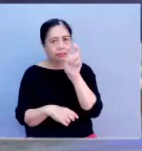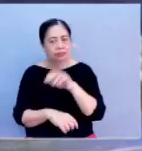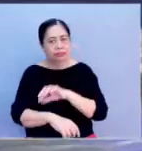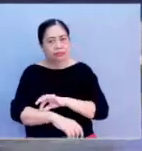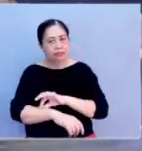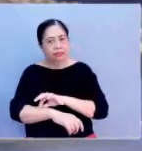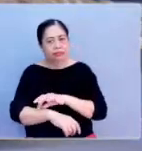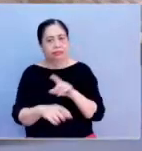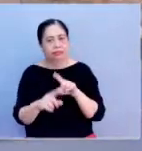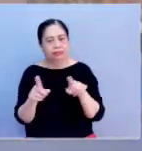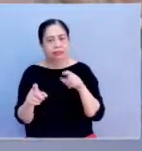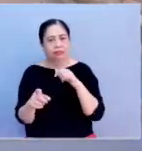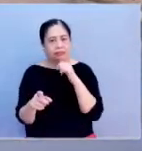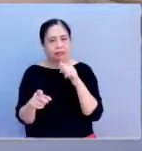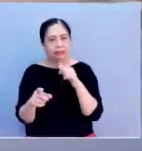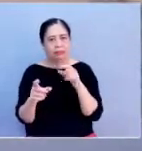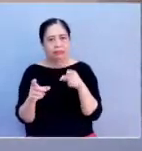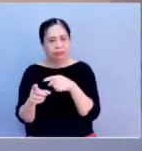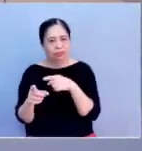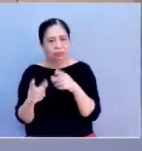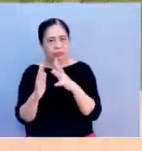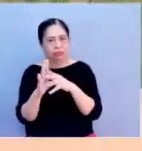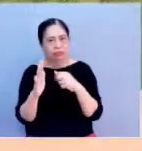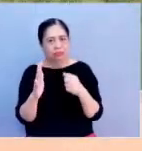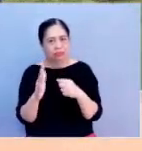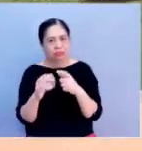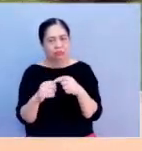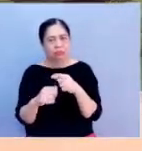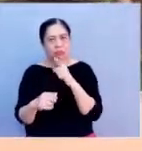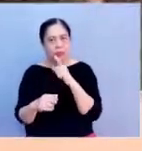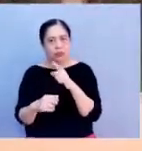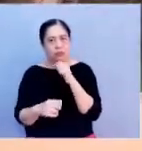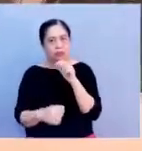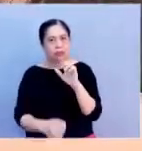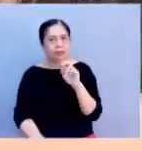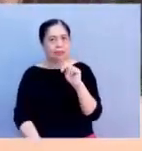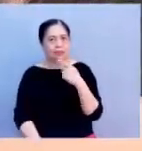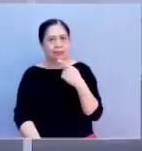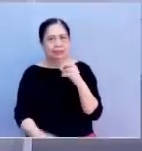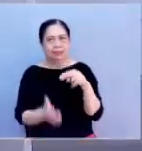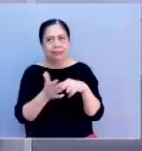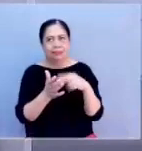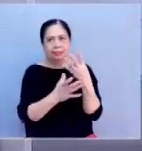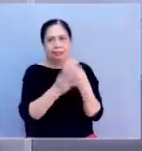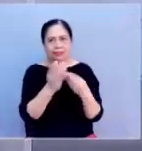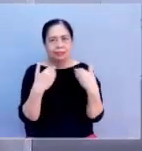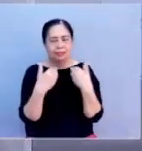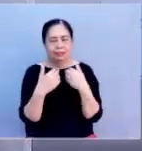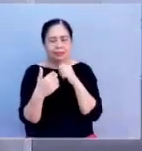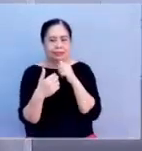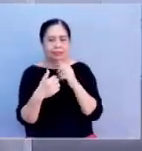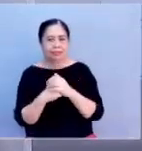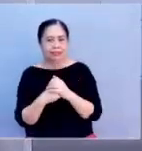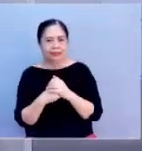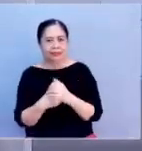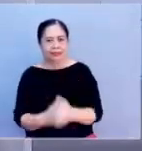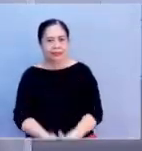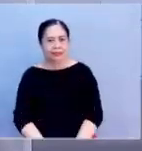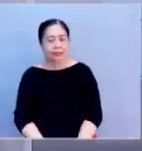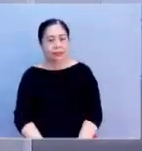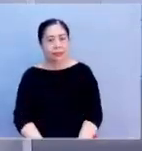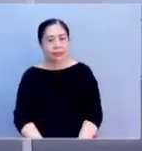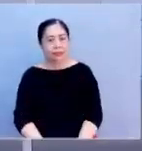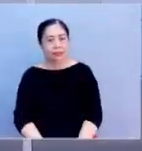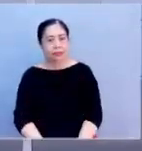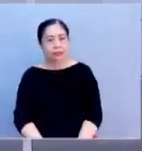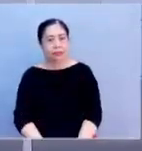sila endangered. Yung mga binibreed po na ano. From what size to what size ang available sa'yo? From, ano po ma'am, 5